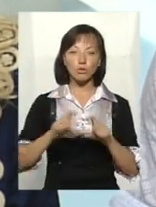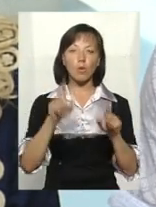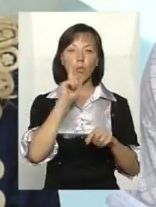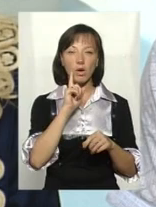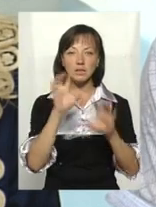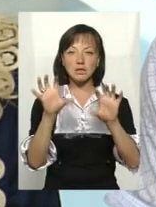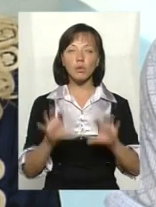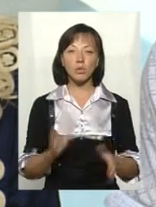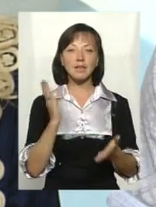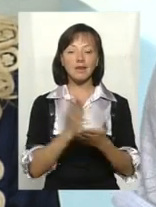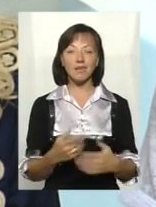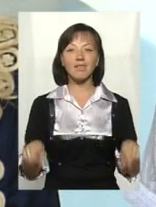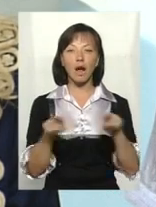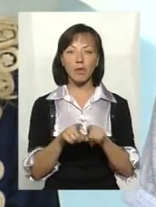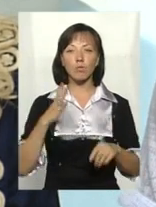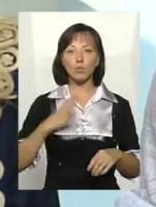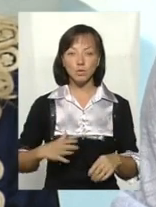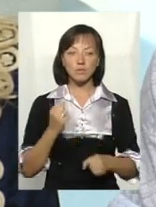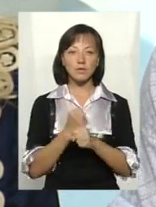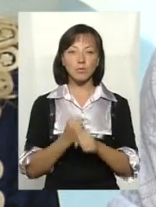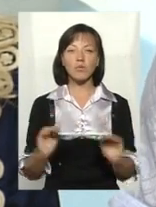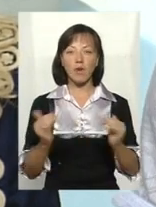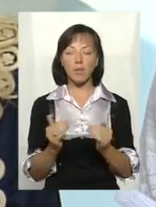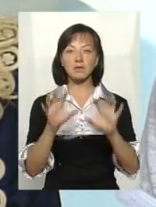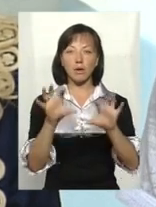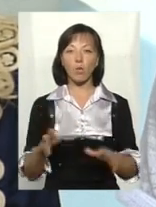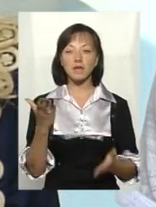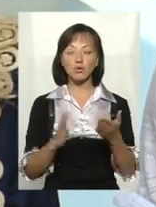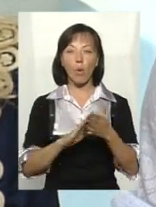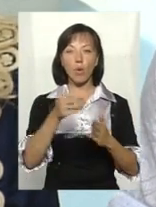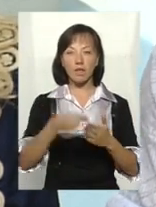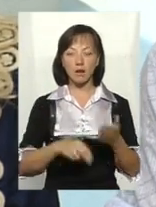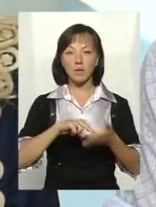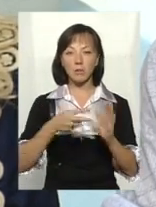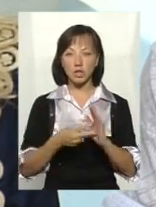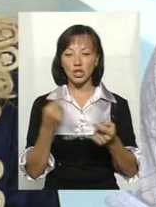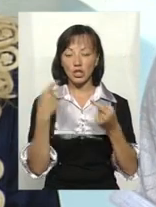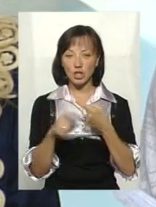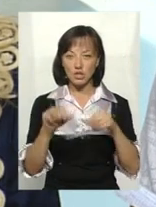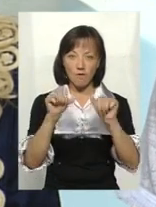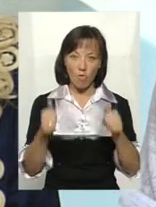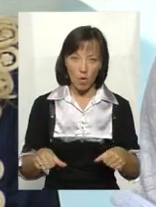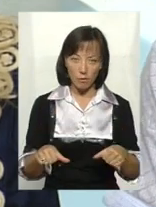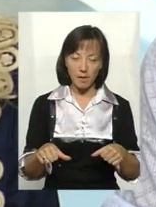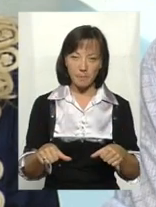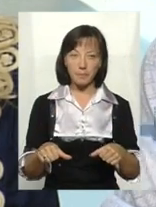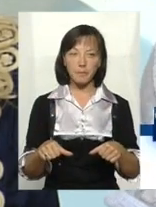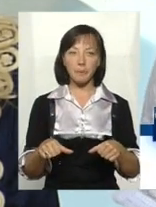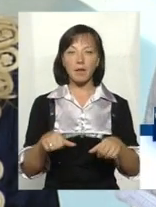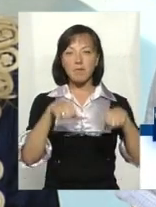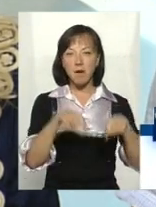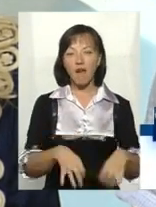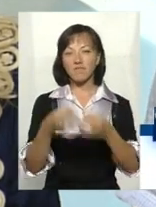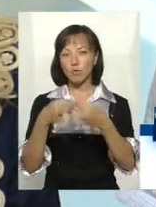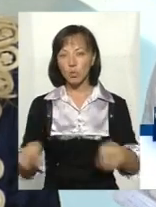що закон є от саме такий. І мусимо діяти в рамках закону. Якщо контракт буде передбачати якісь інші форми прав, свобод, ми